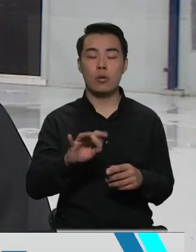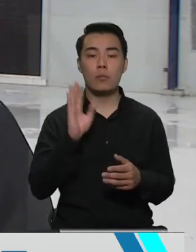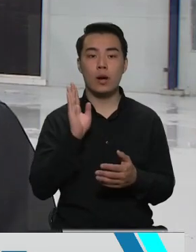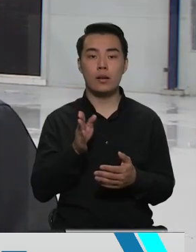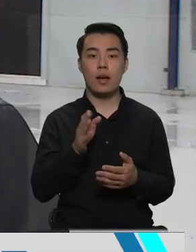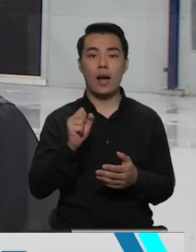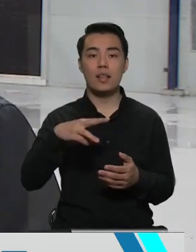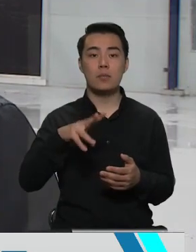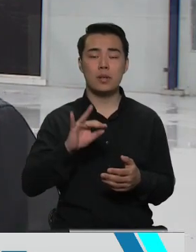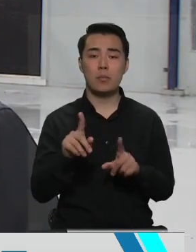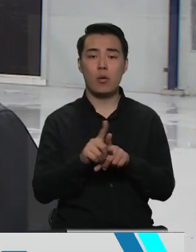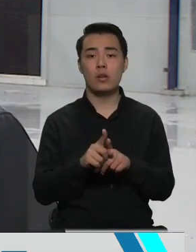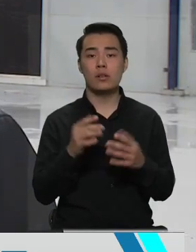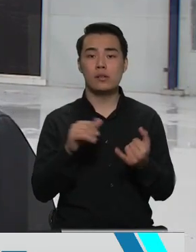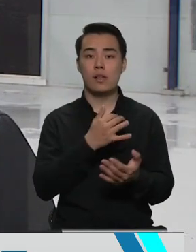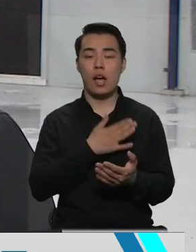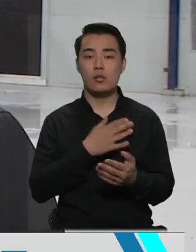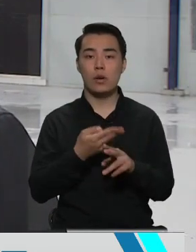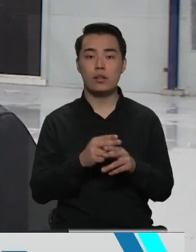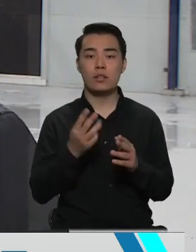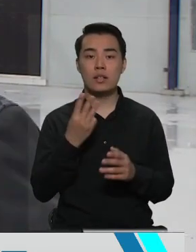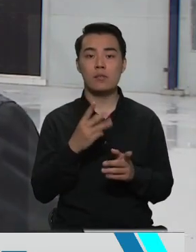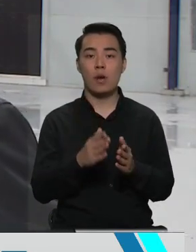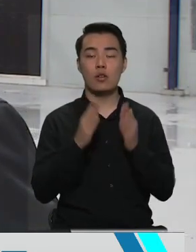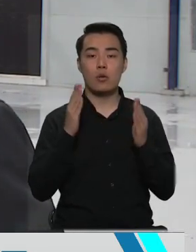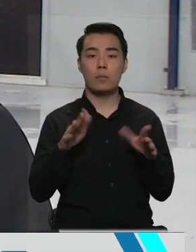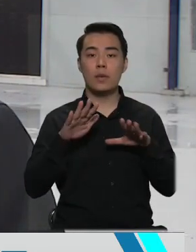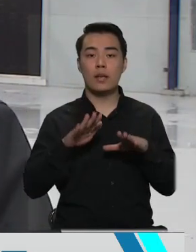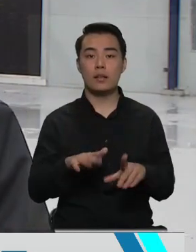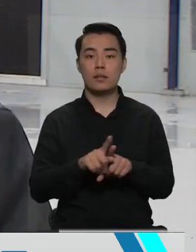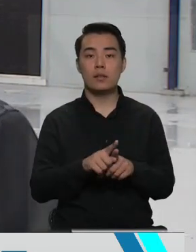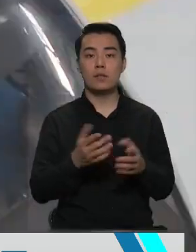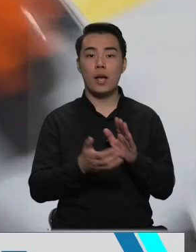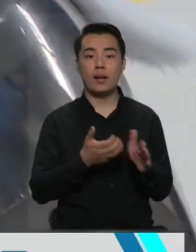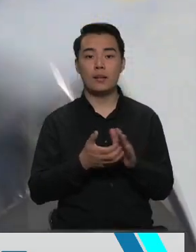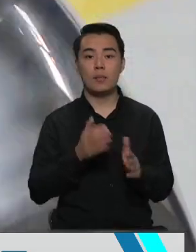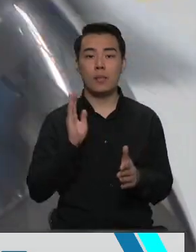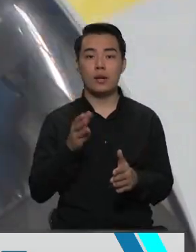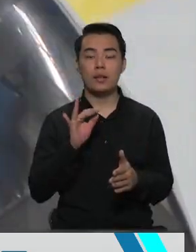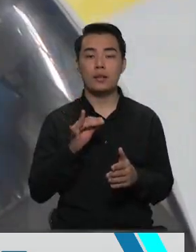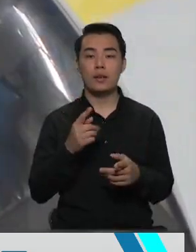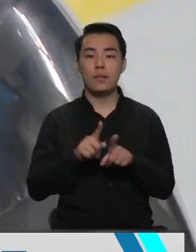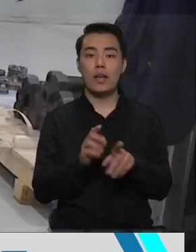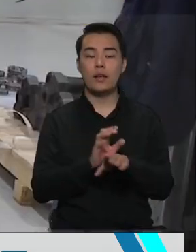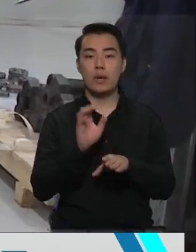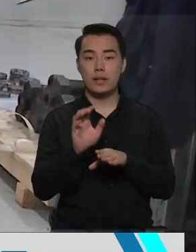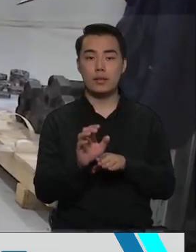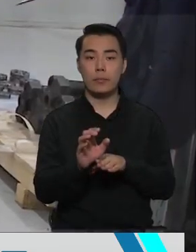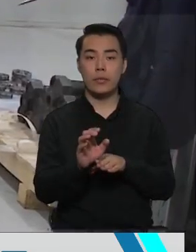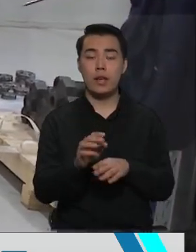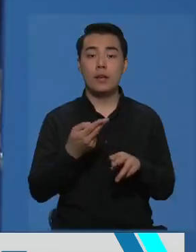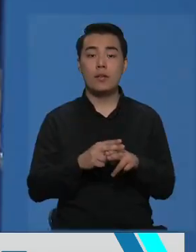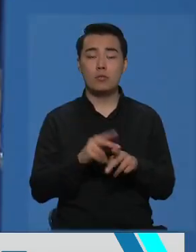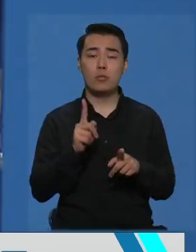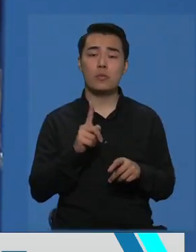которые наши вот эти три больших месторождения разработанные эксплуатации но это